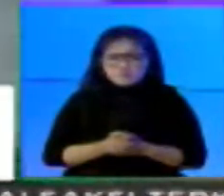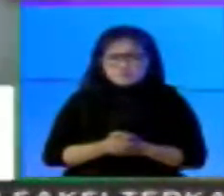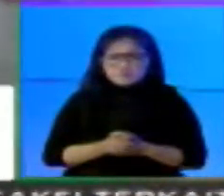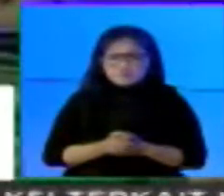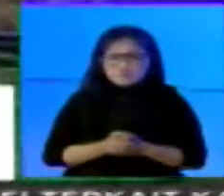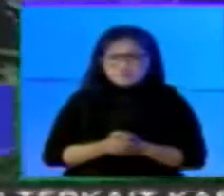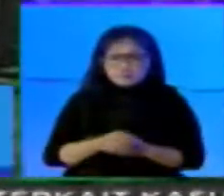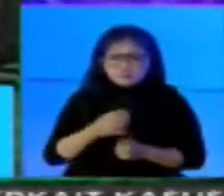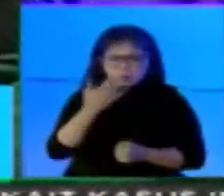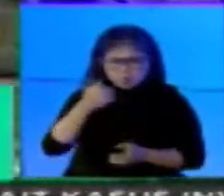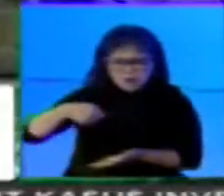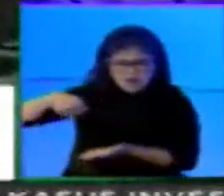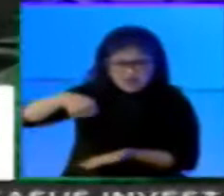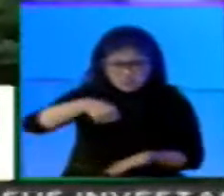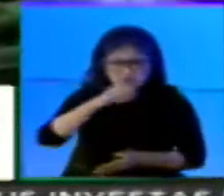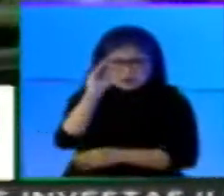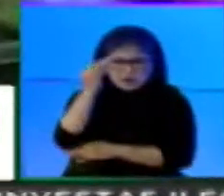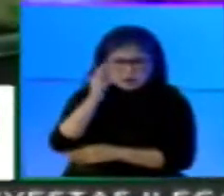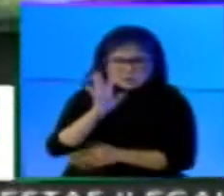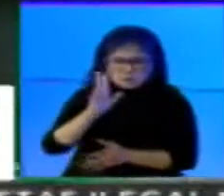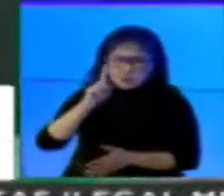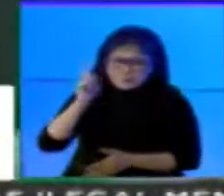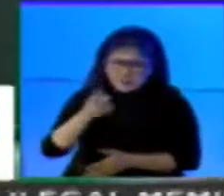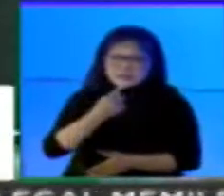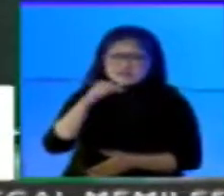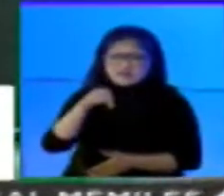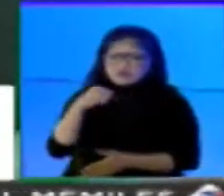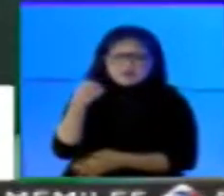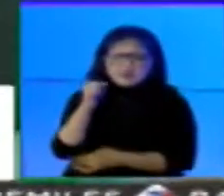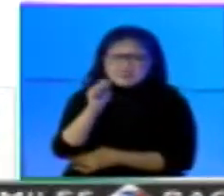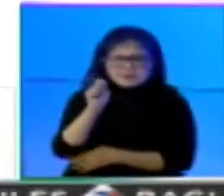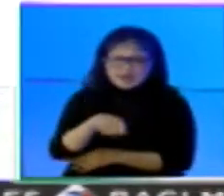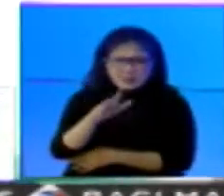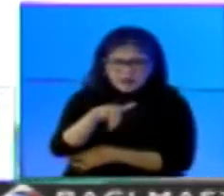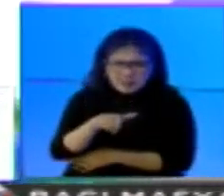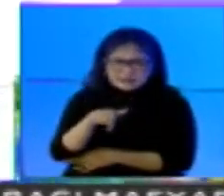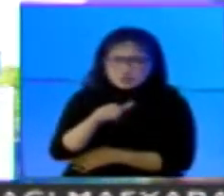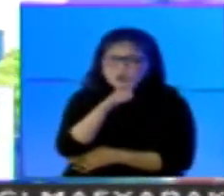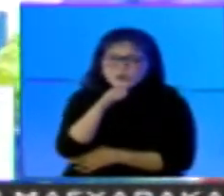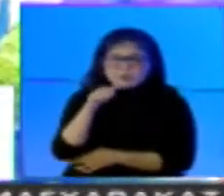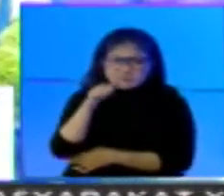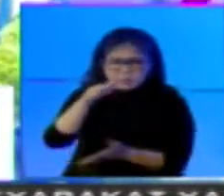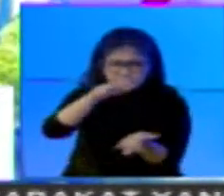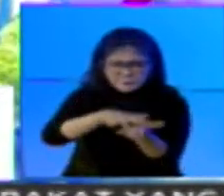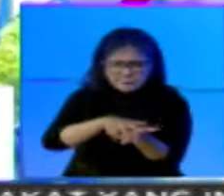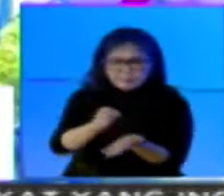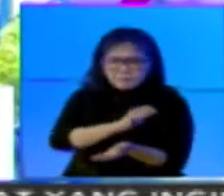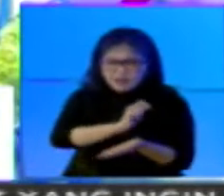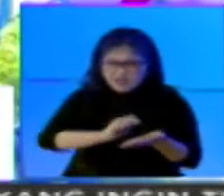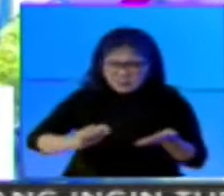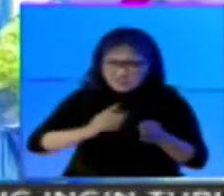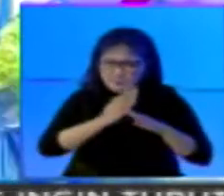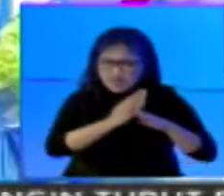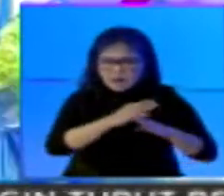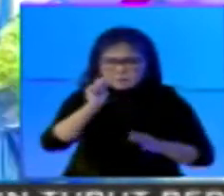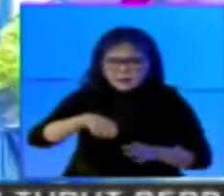Penggunaan kantong plastik di Jakarta dipastikan akan segera berakhir. Gubernur DKI Anies Baswedan resmi menandatangani larangan penggunaan plastik sekali